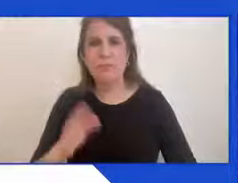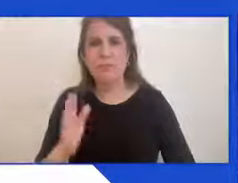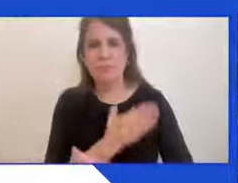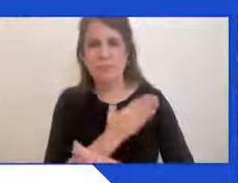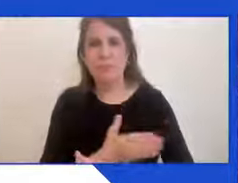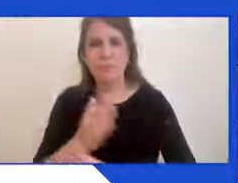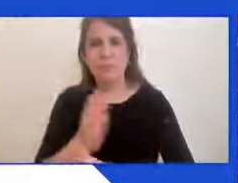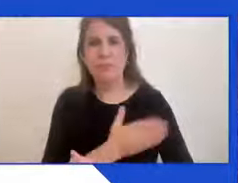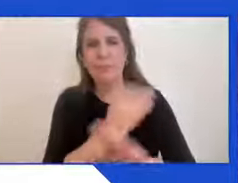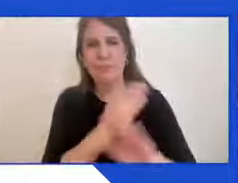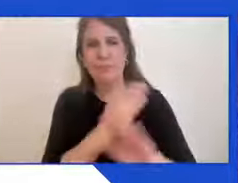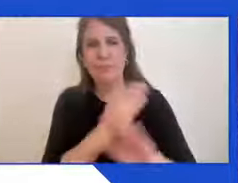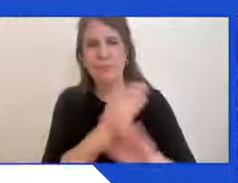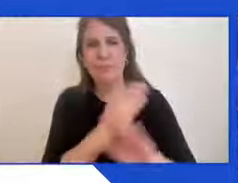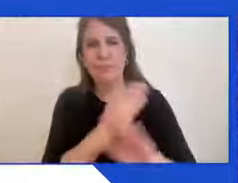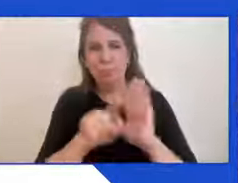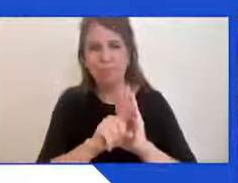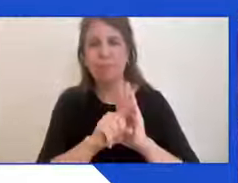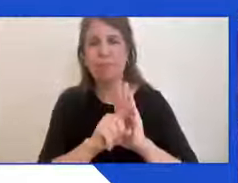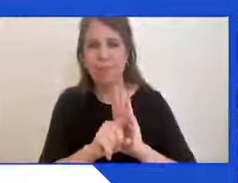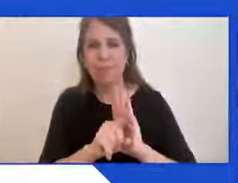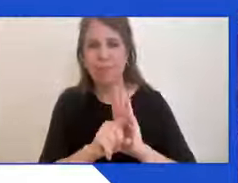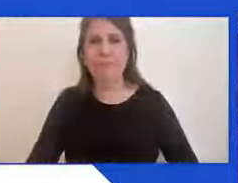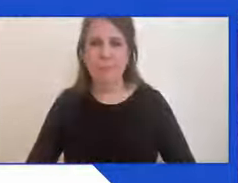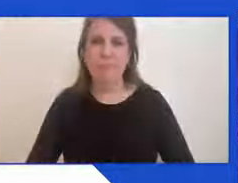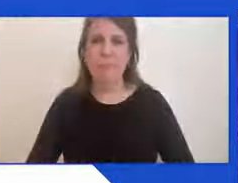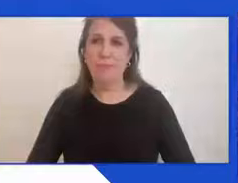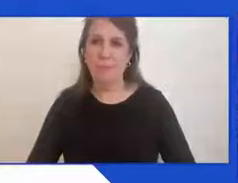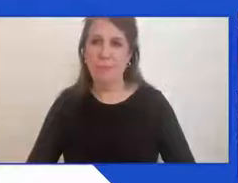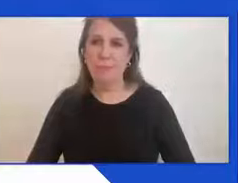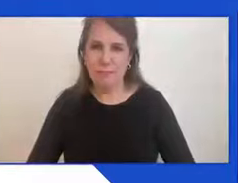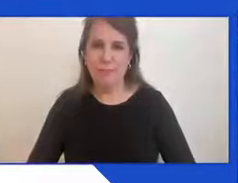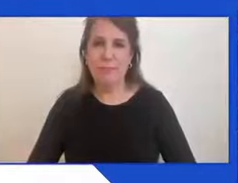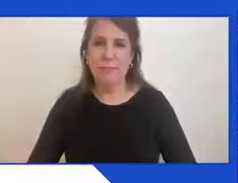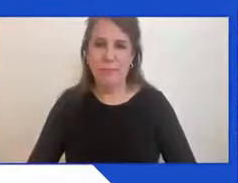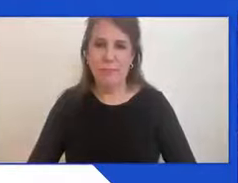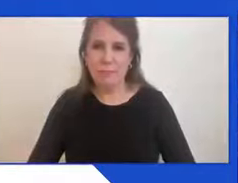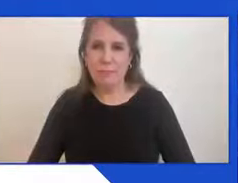תמצא על מי לכעוס